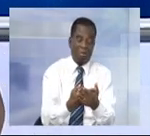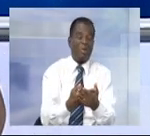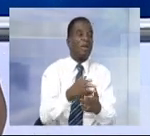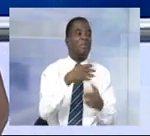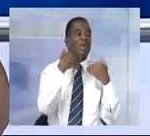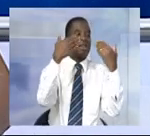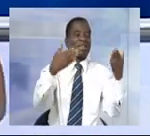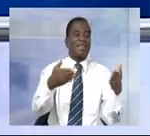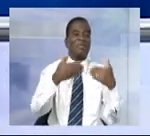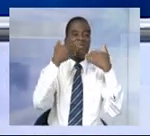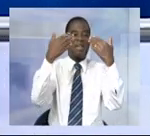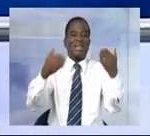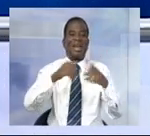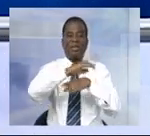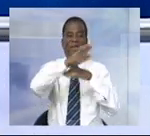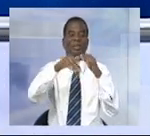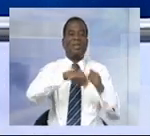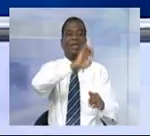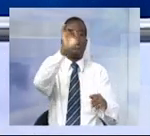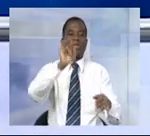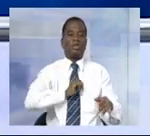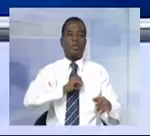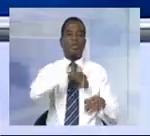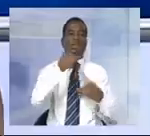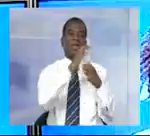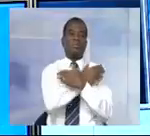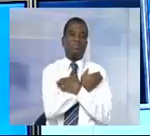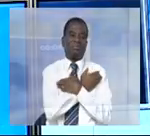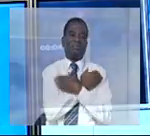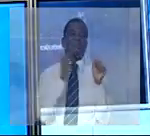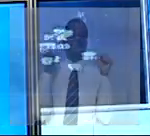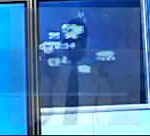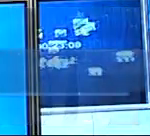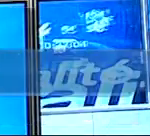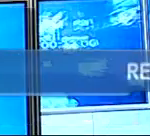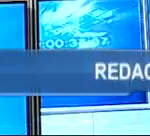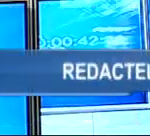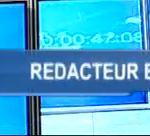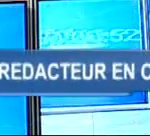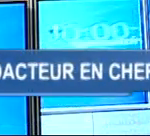Merci de votre fidélité et bonne fête du football à tous. We'll be right back.